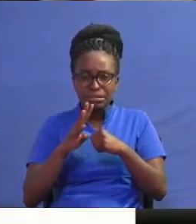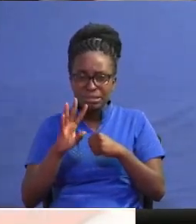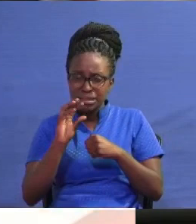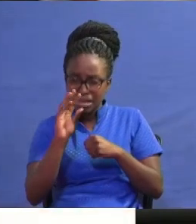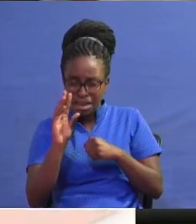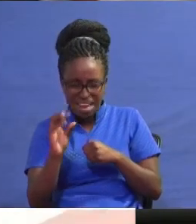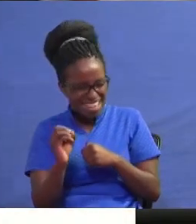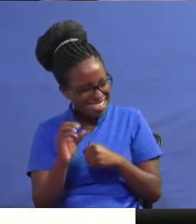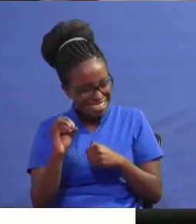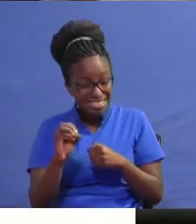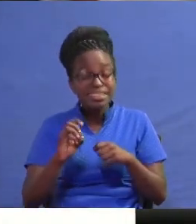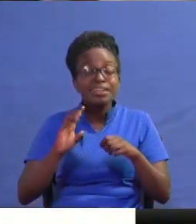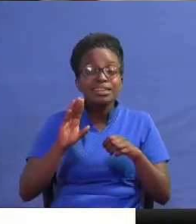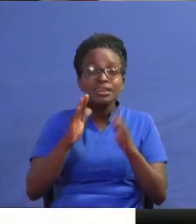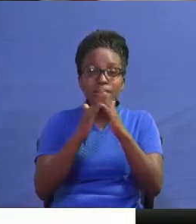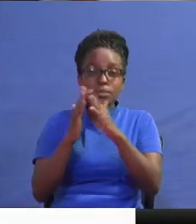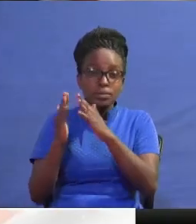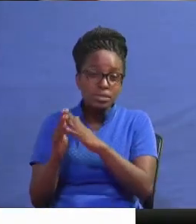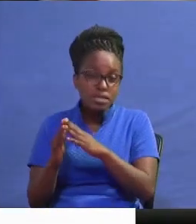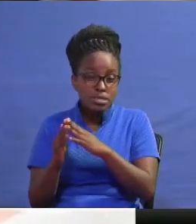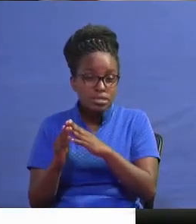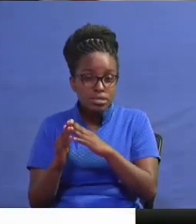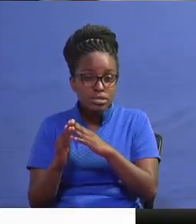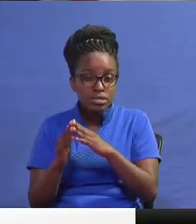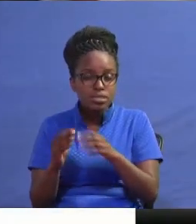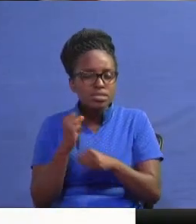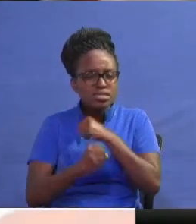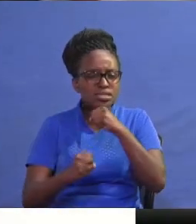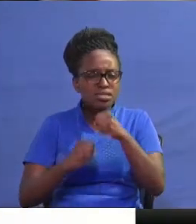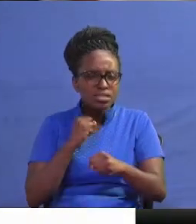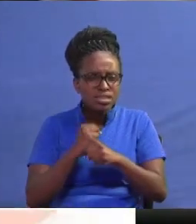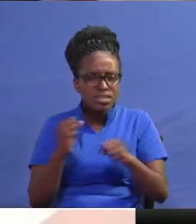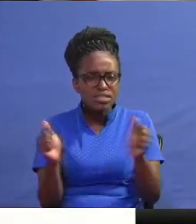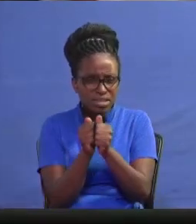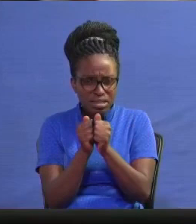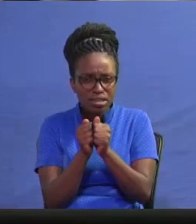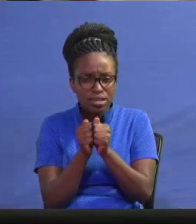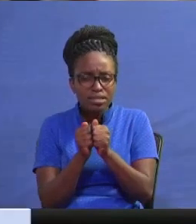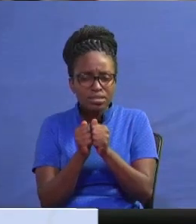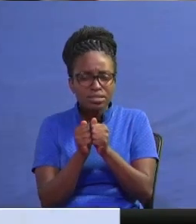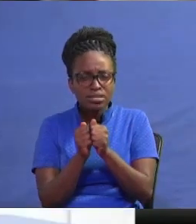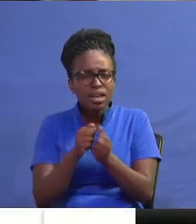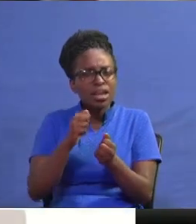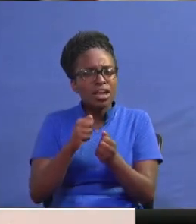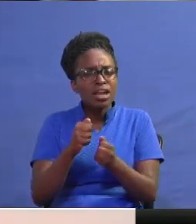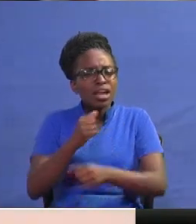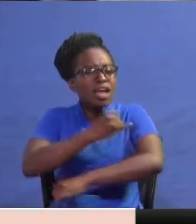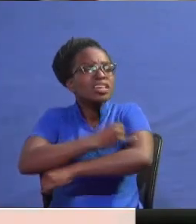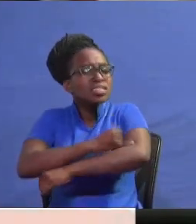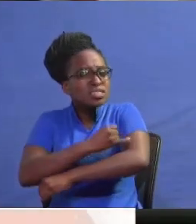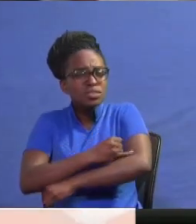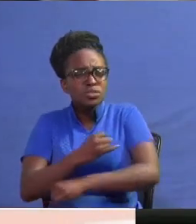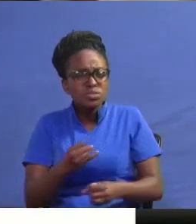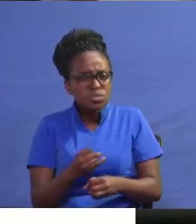only 1900 houses in 10 years, but you now see an administration which in less than a